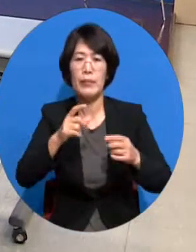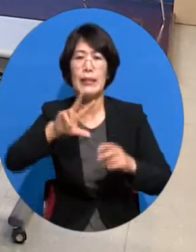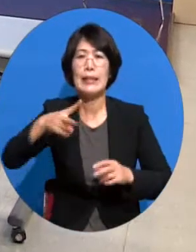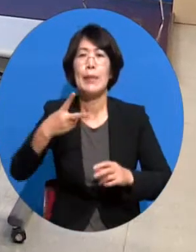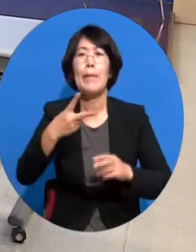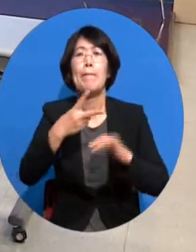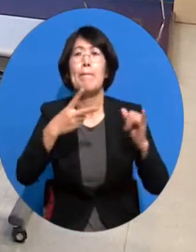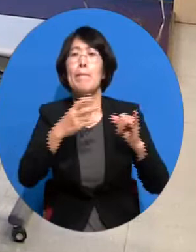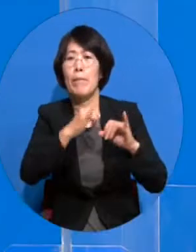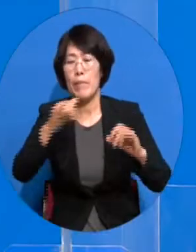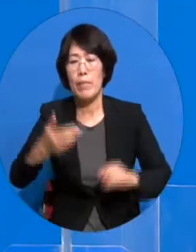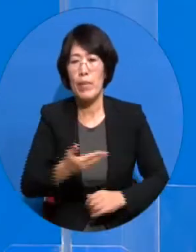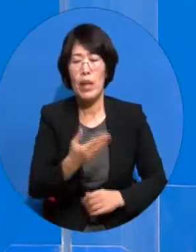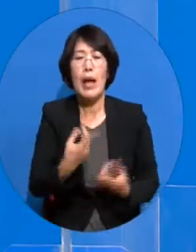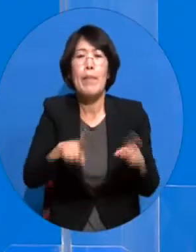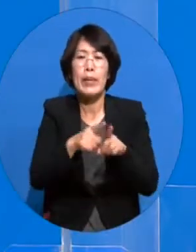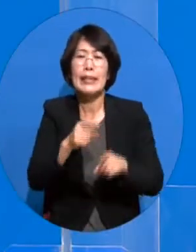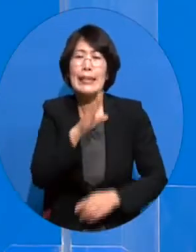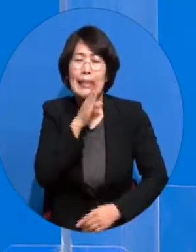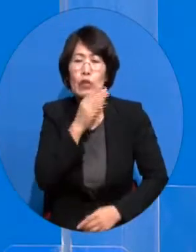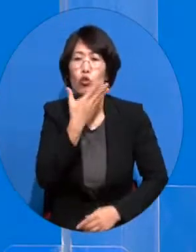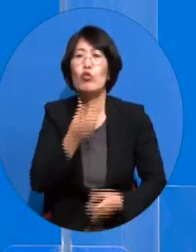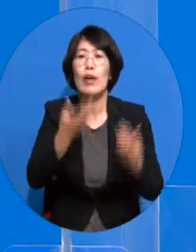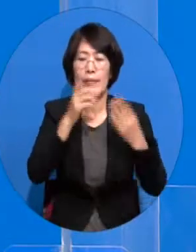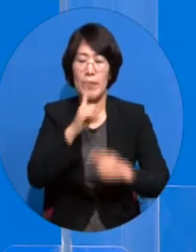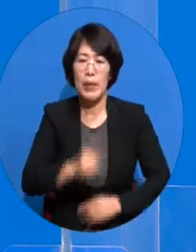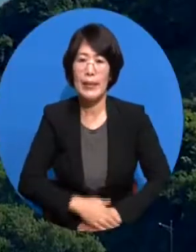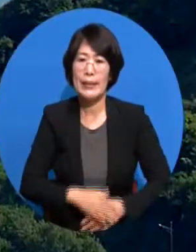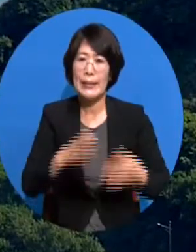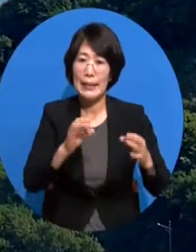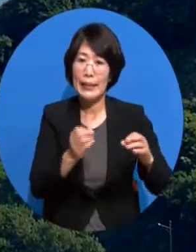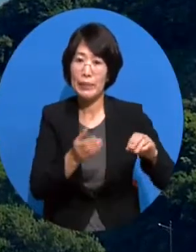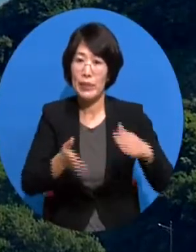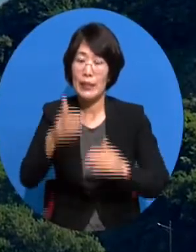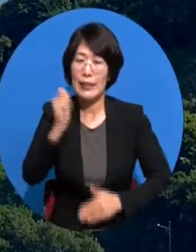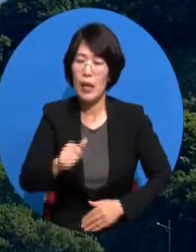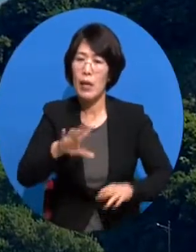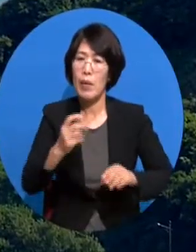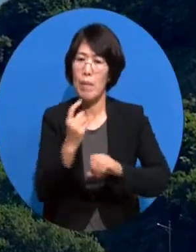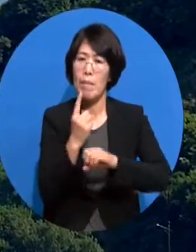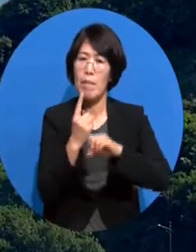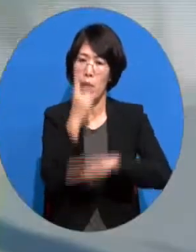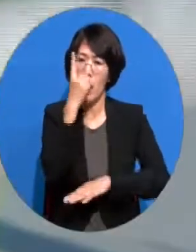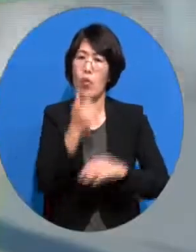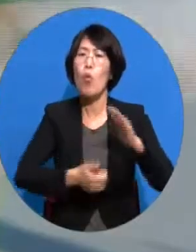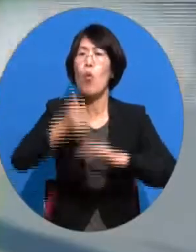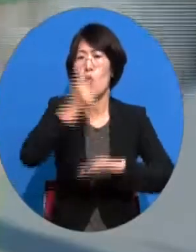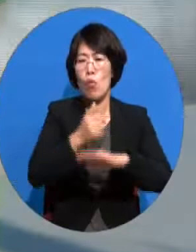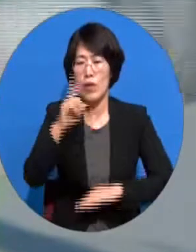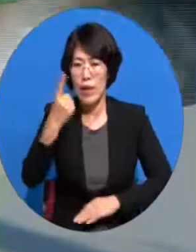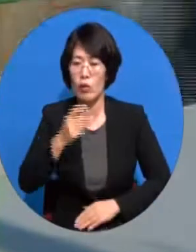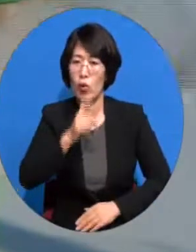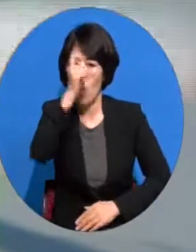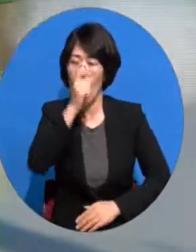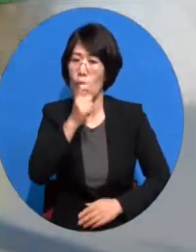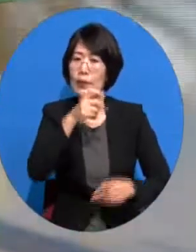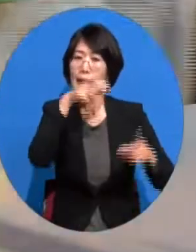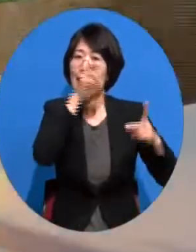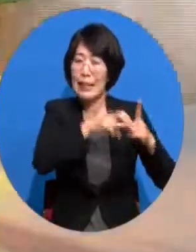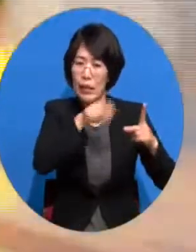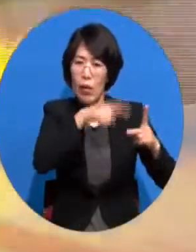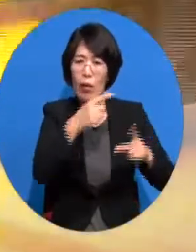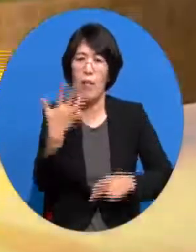함께 진심으로 축하한다고 말했습니다. 김영록 지사는 이번 발사 성공을 발판으로 고흥 나로